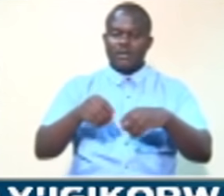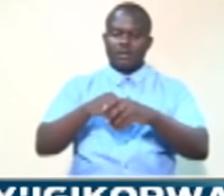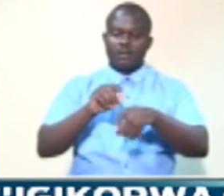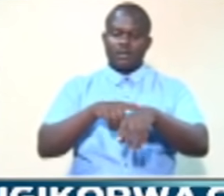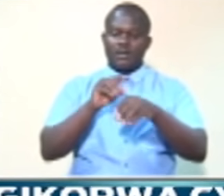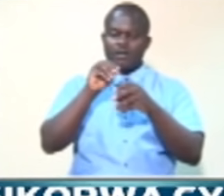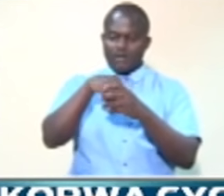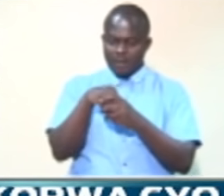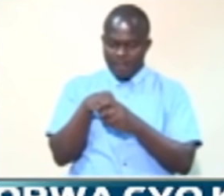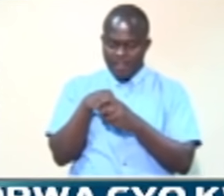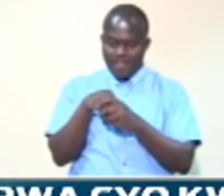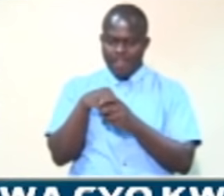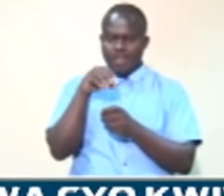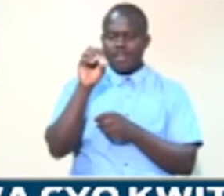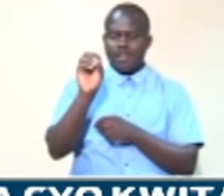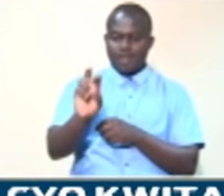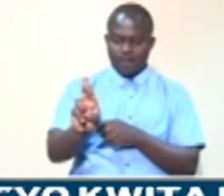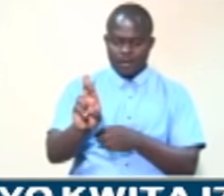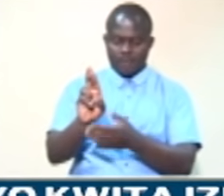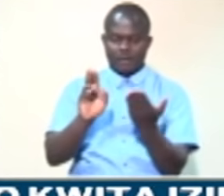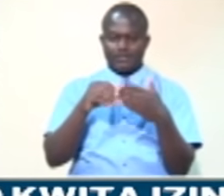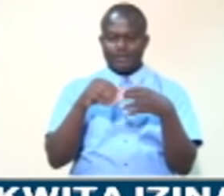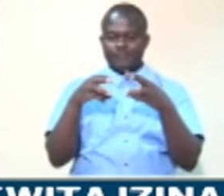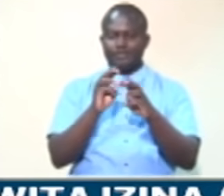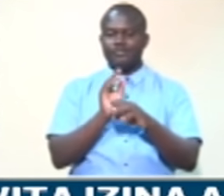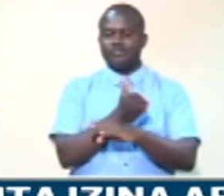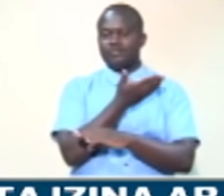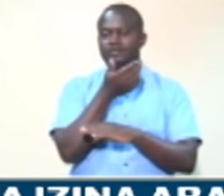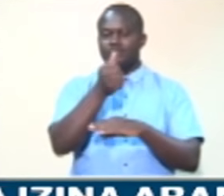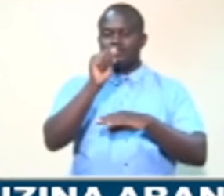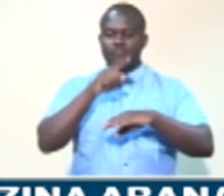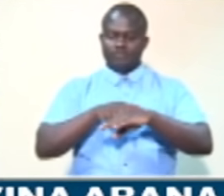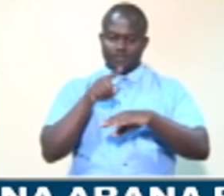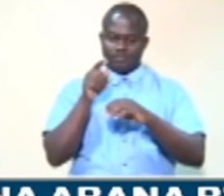barimo cyangwa se ku buryo bava kuri iyo myanya